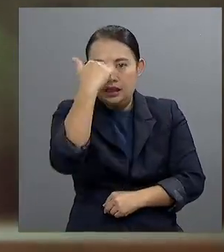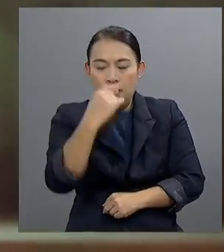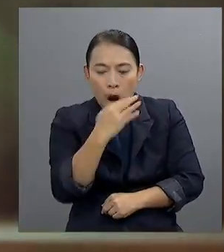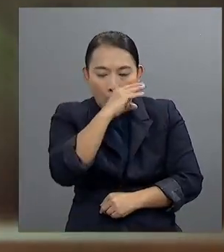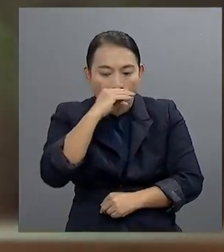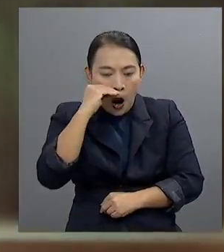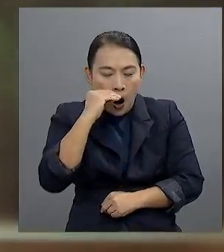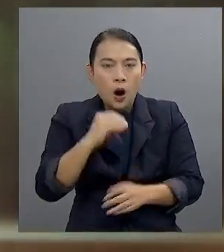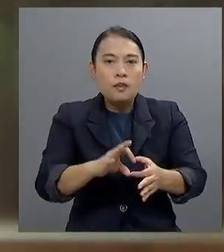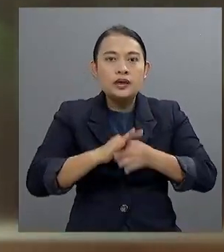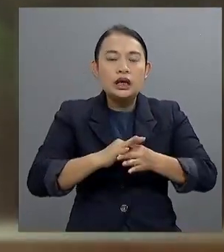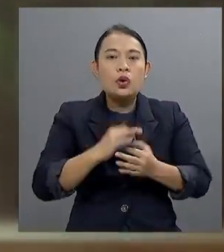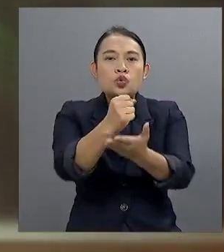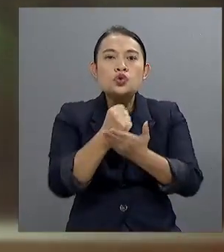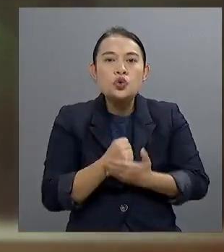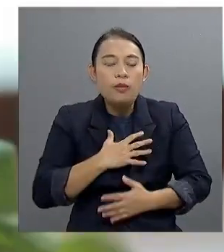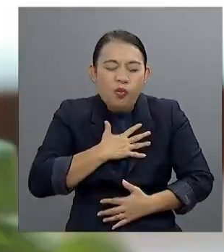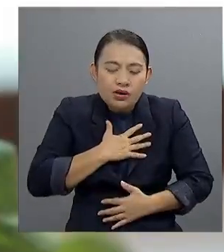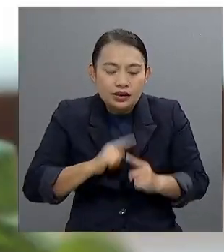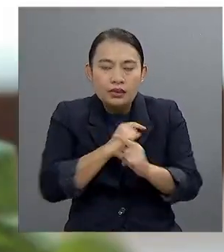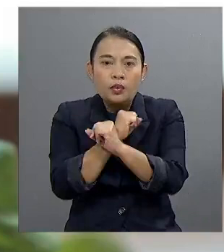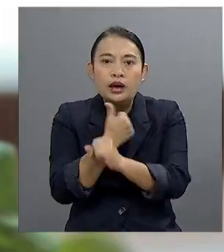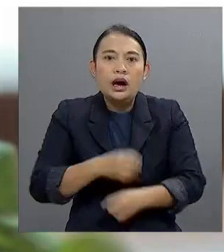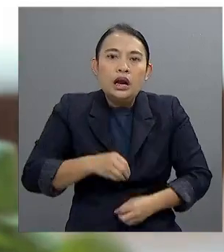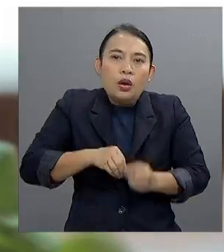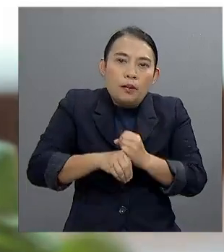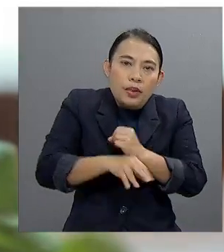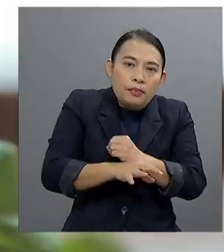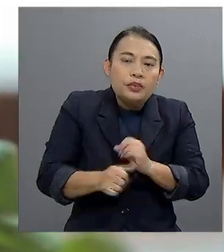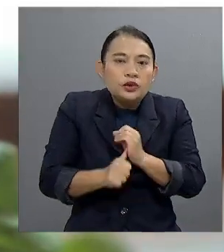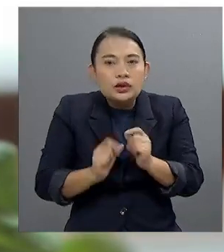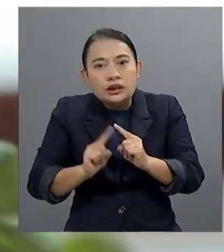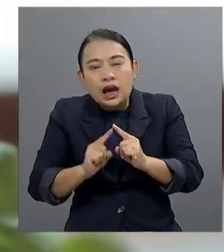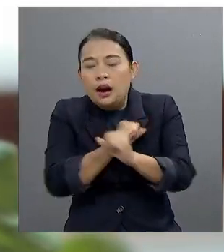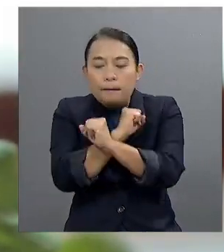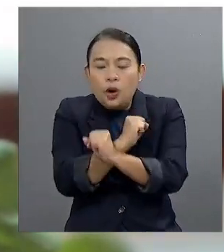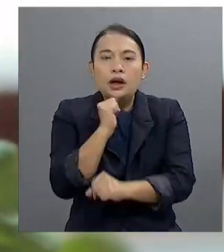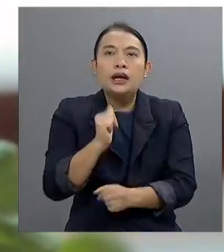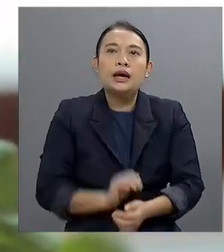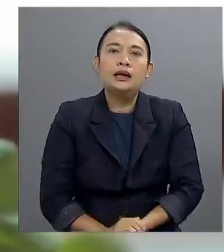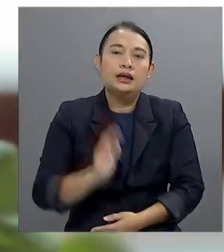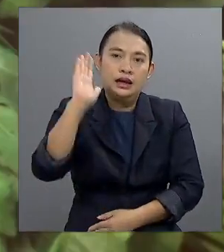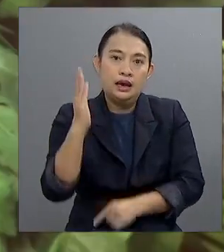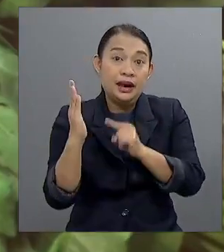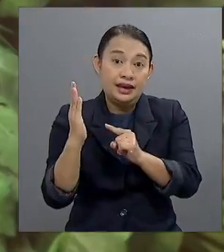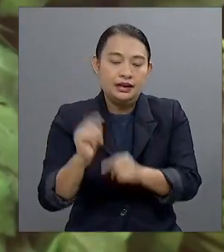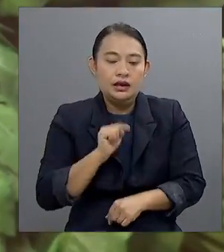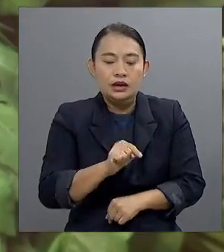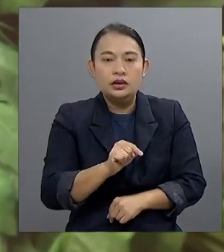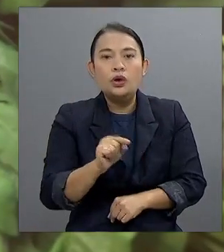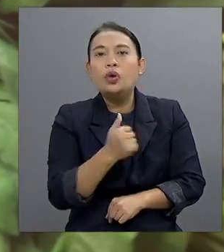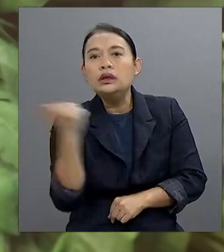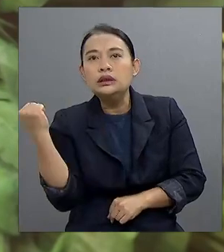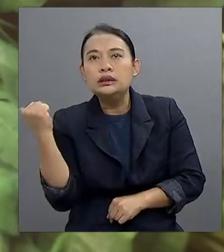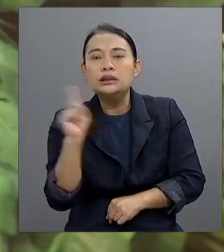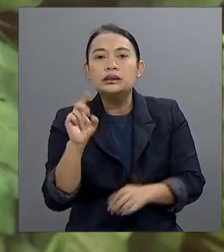จียนขับลมบรรเทาอาการท้องเสียและไม่ใช่แค่ส่วนใบเท่านั้นค่ะส่วนอื่นๆของใบกะเพราก็สาม